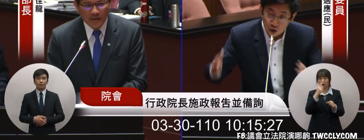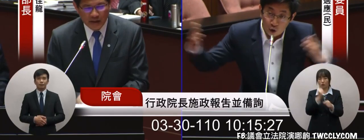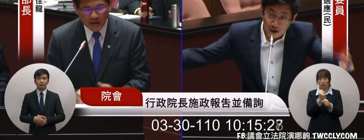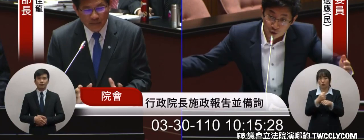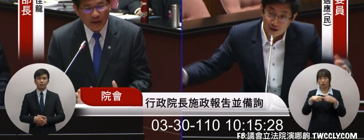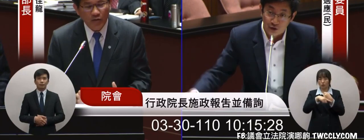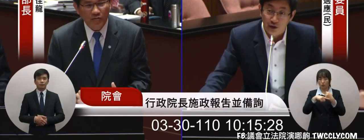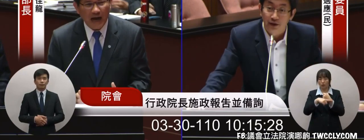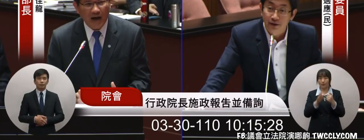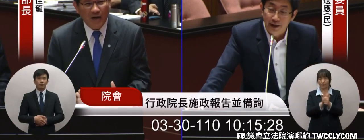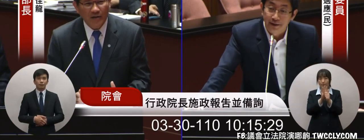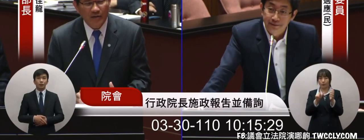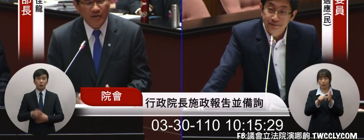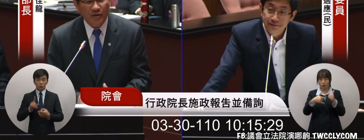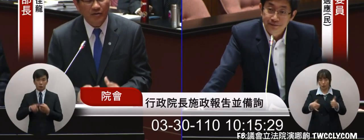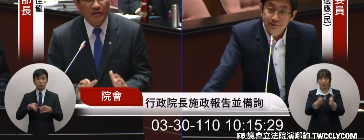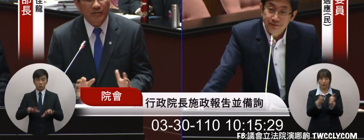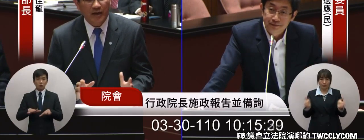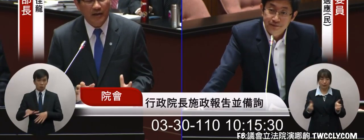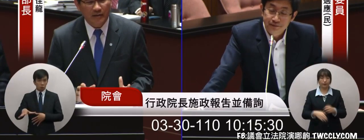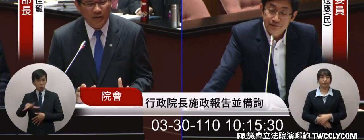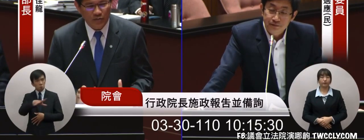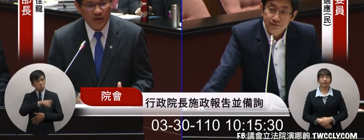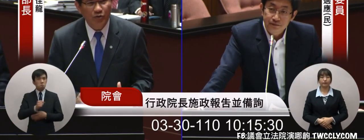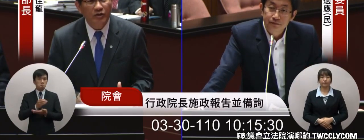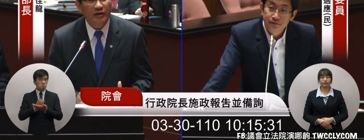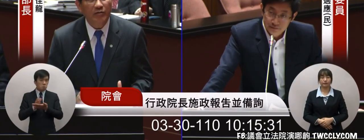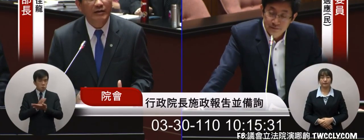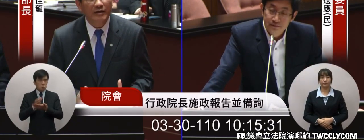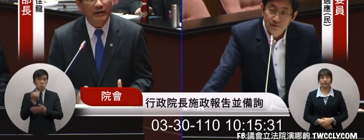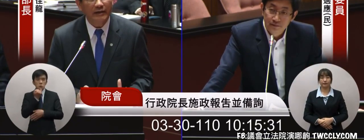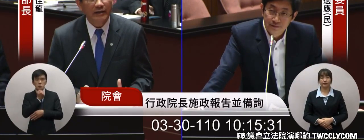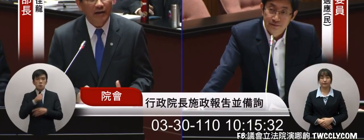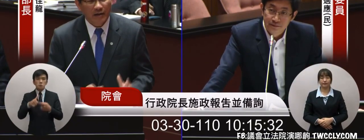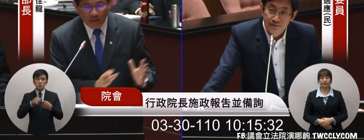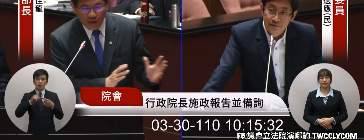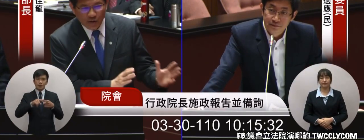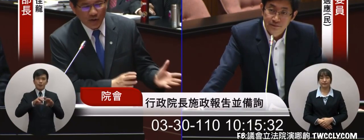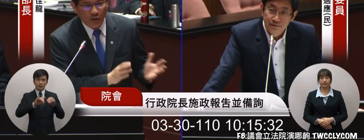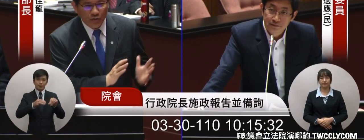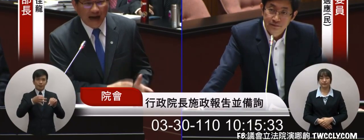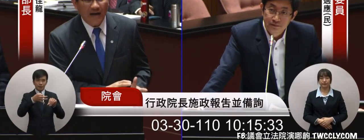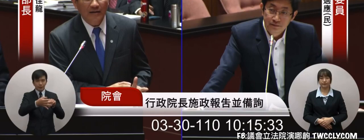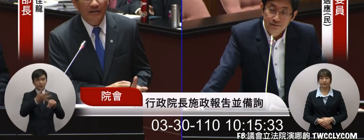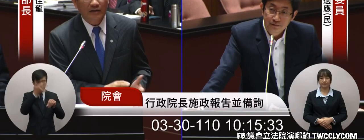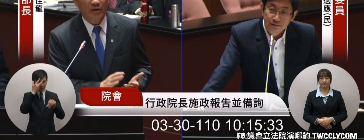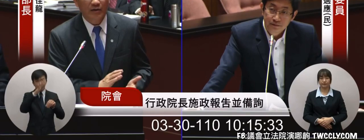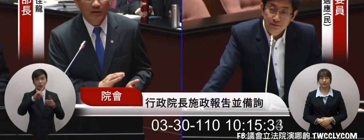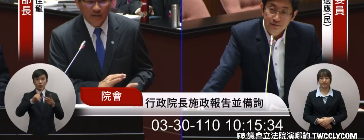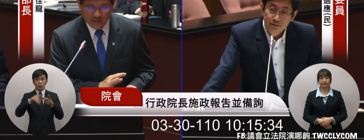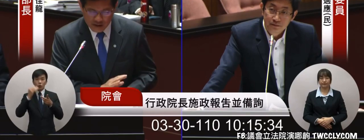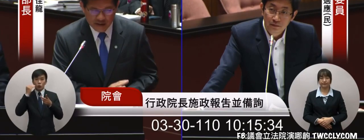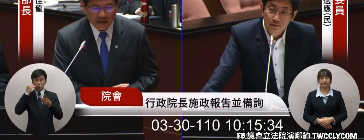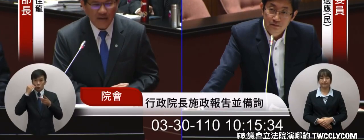就是拓寬路段就對了有時候是因為土地取得的問題那如果說有路廊那就涉及到